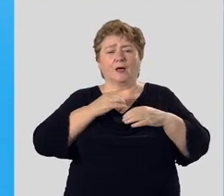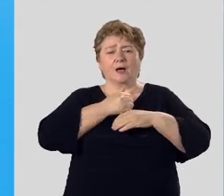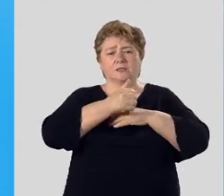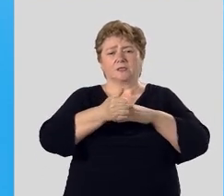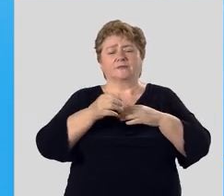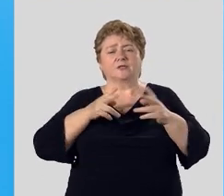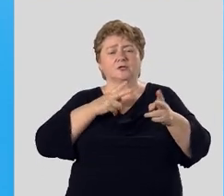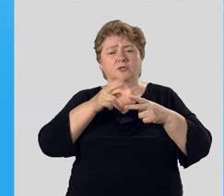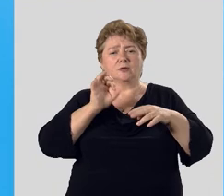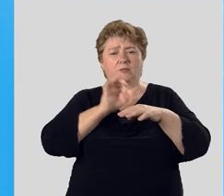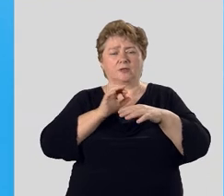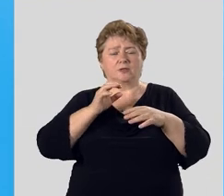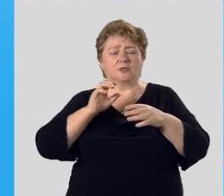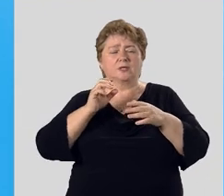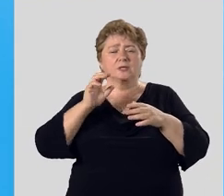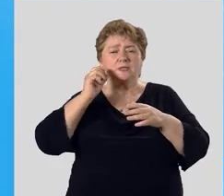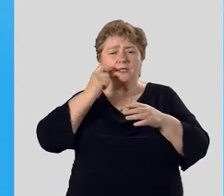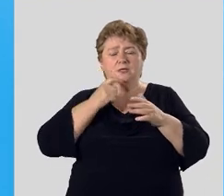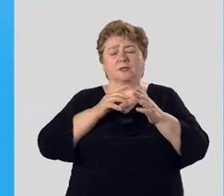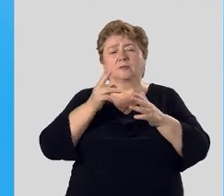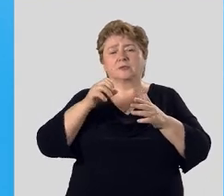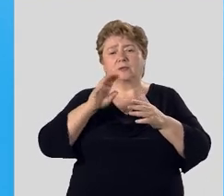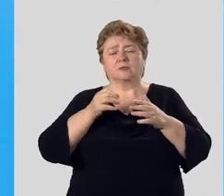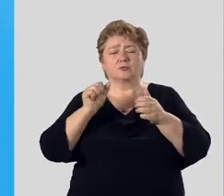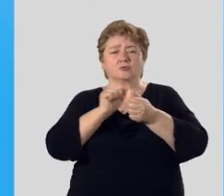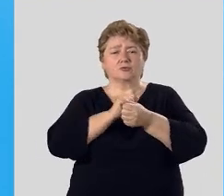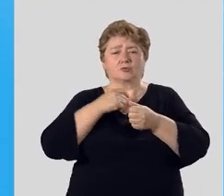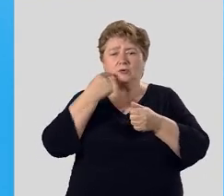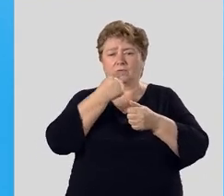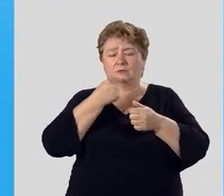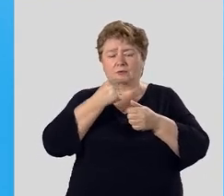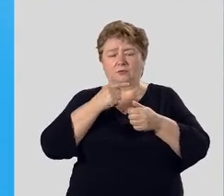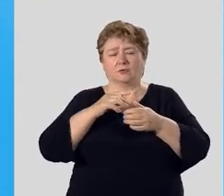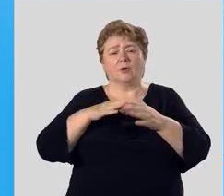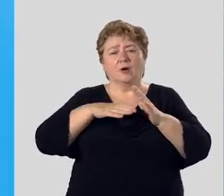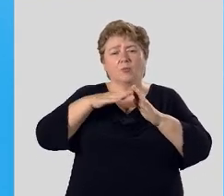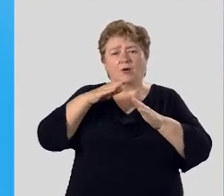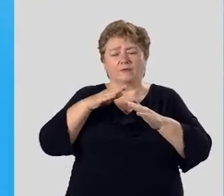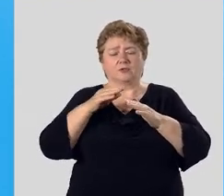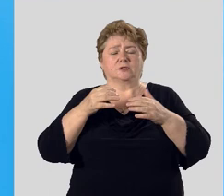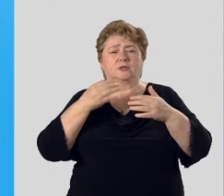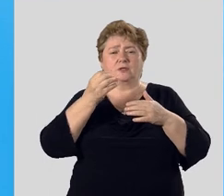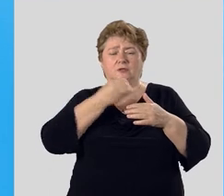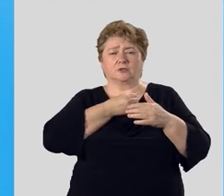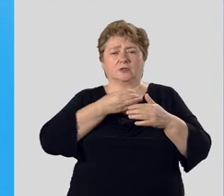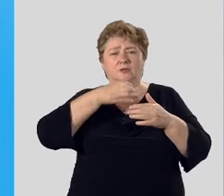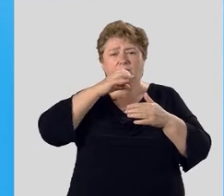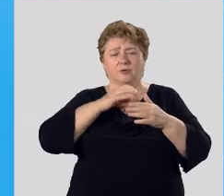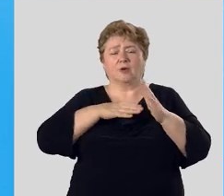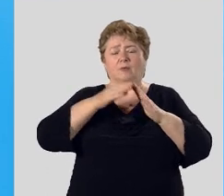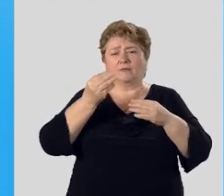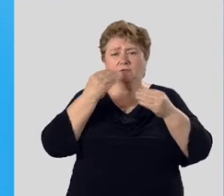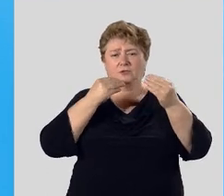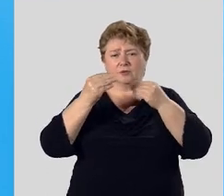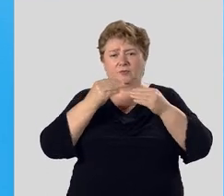Основные жалобы больных сахарным диабетом – сухость в полости рта, повышенная жажда, повышенный